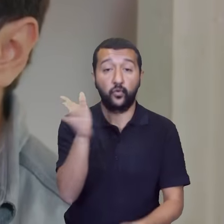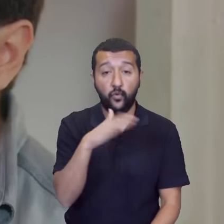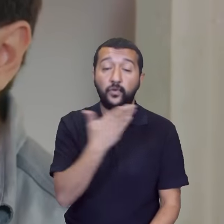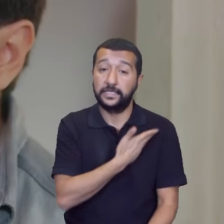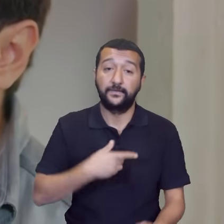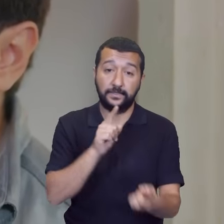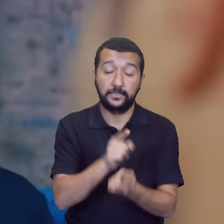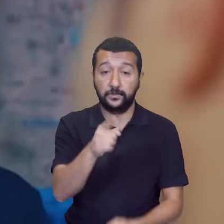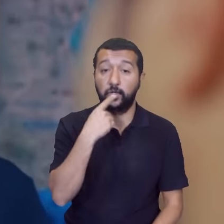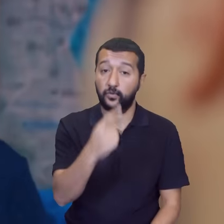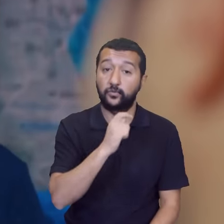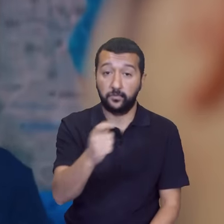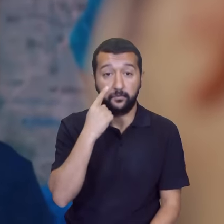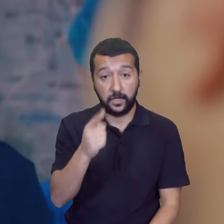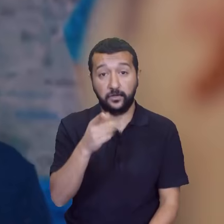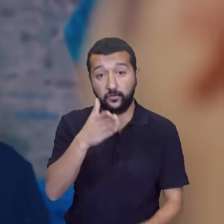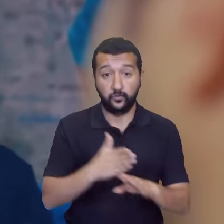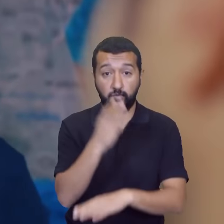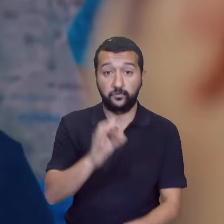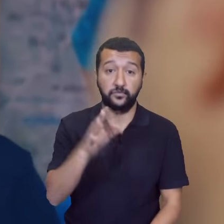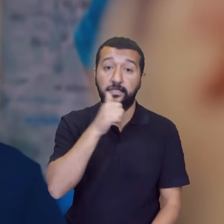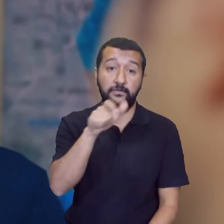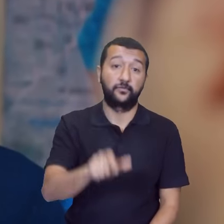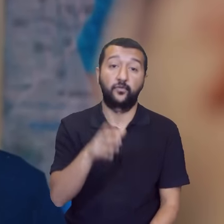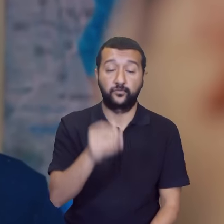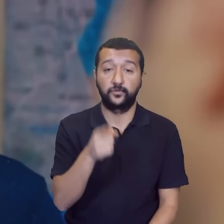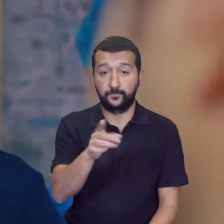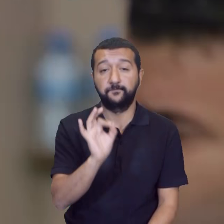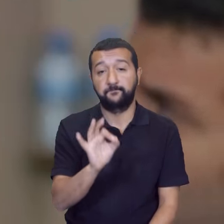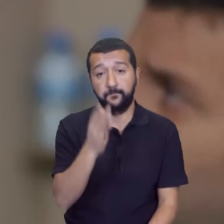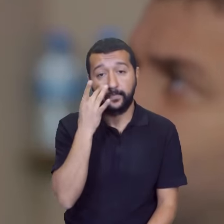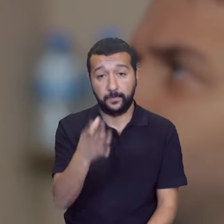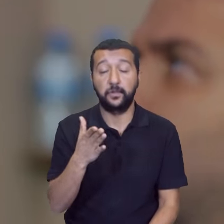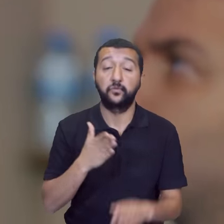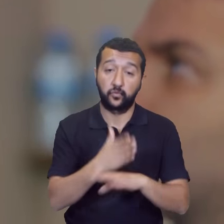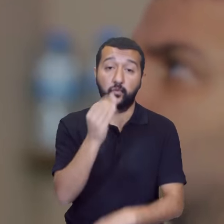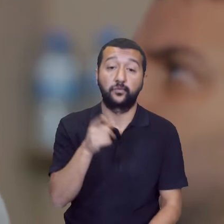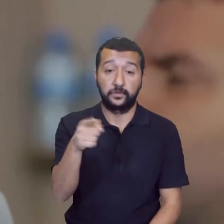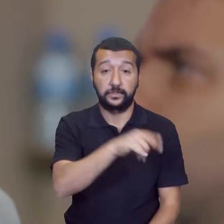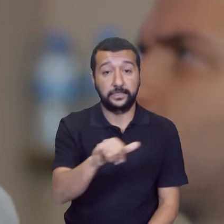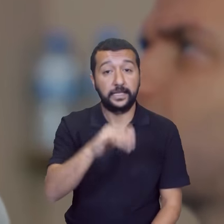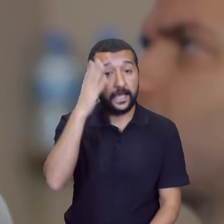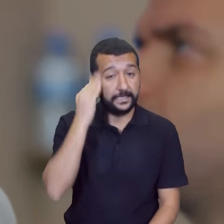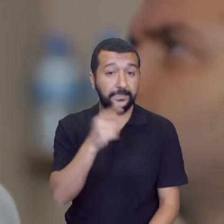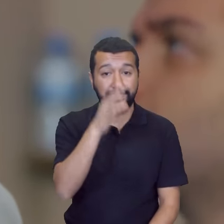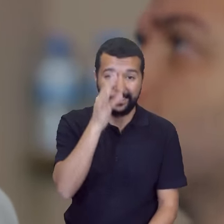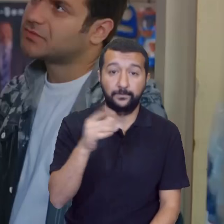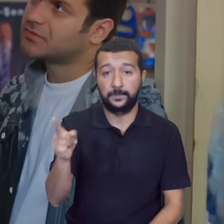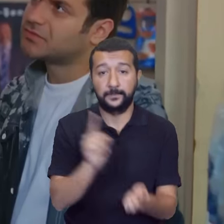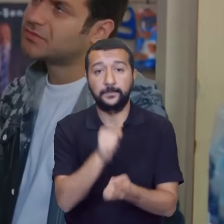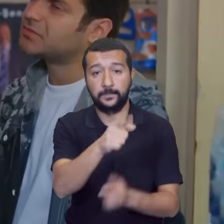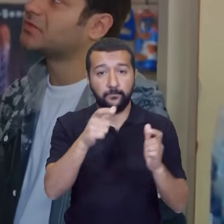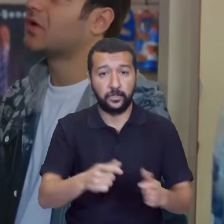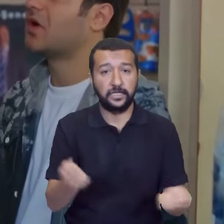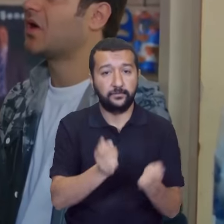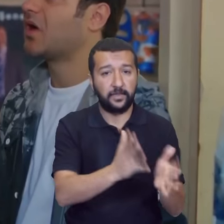bir sevdi, bir sövdü. Bak, düzelmiş işte, mis gibi adam olmuş. Ha, belli belli, bayağı düzelmiş. Sen yakında anlarsın kimin kimi düzelttiğini. Sen